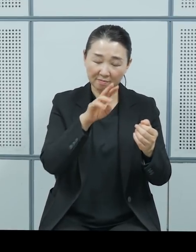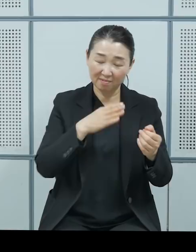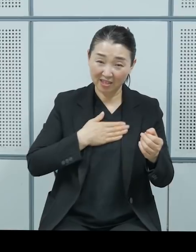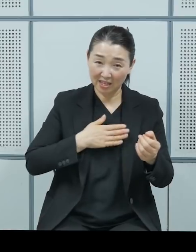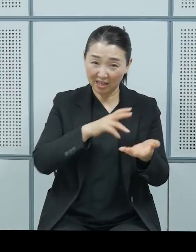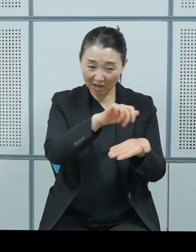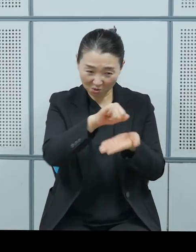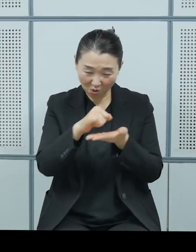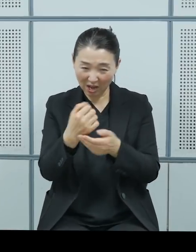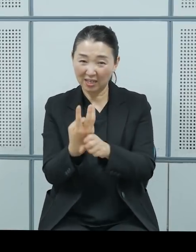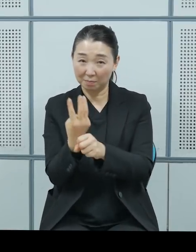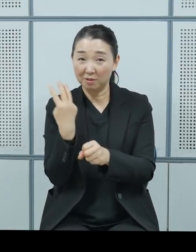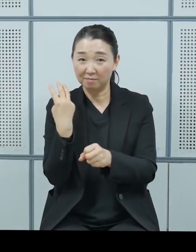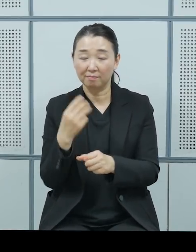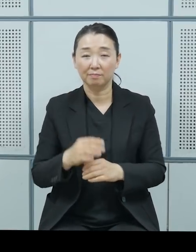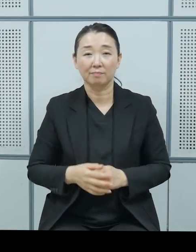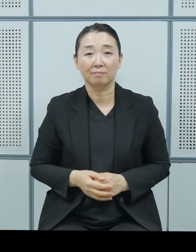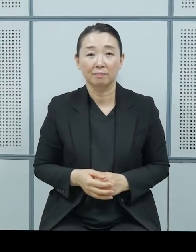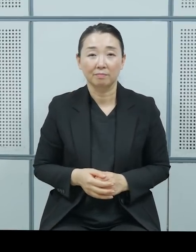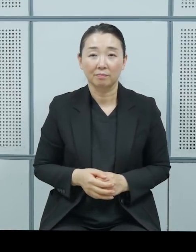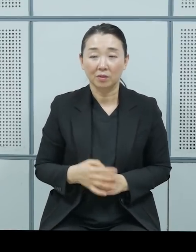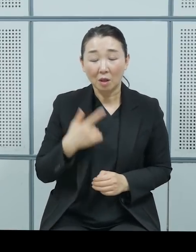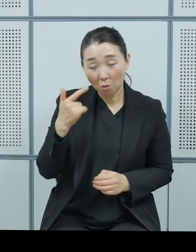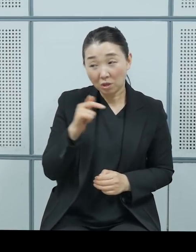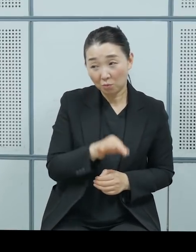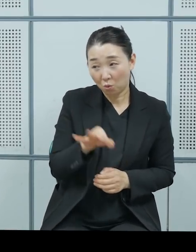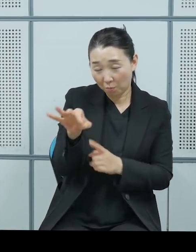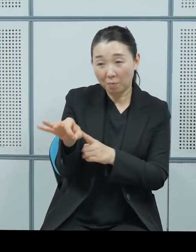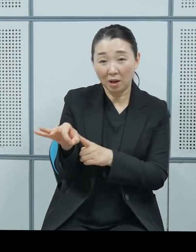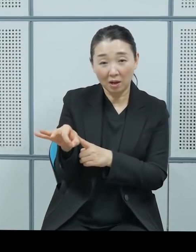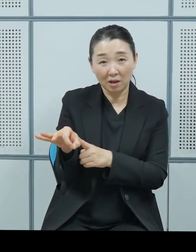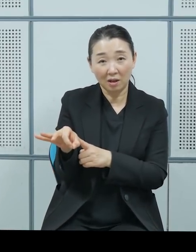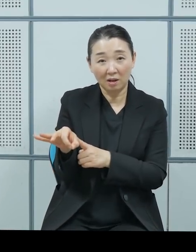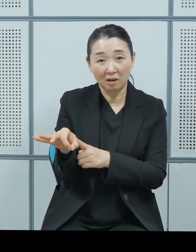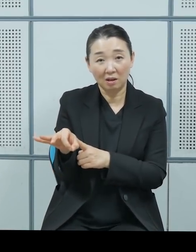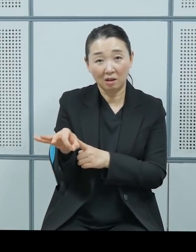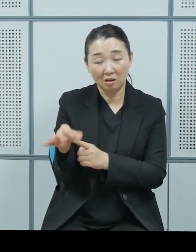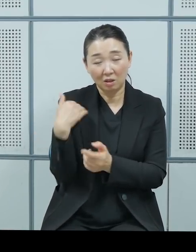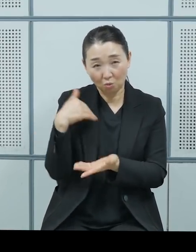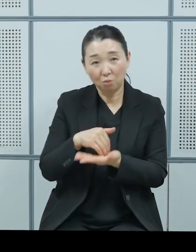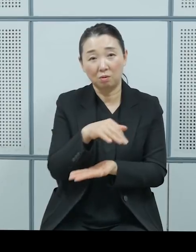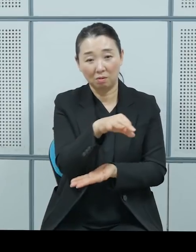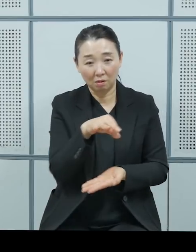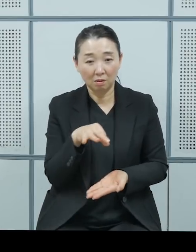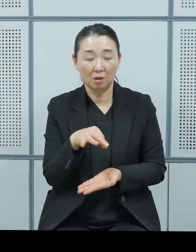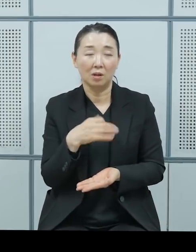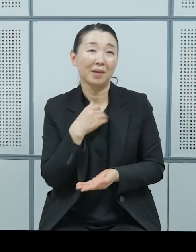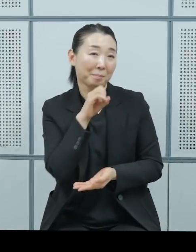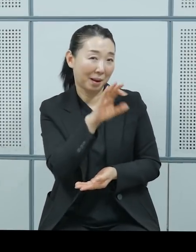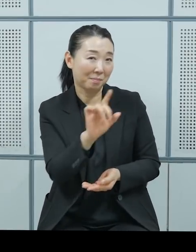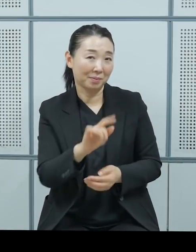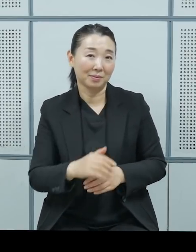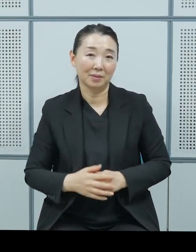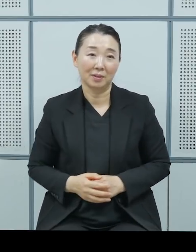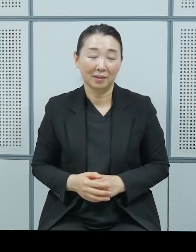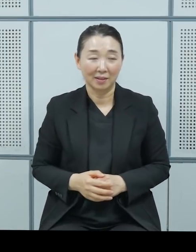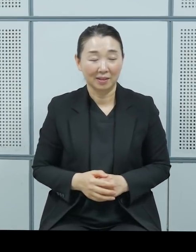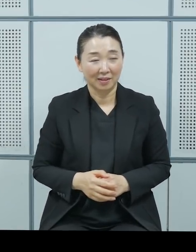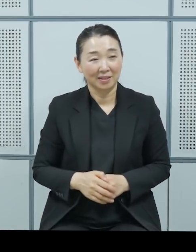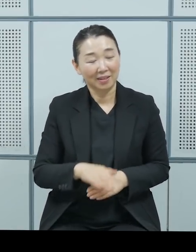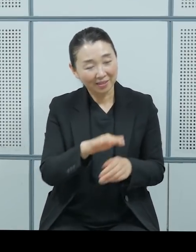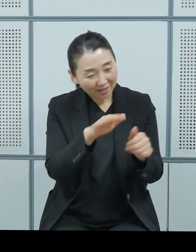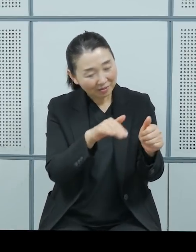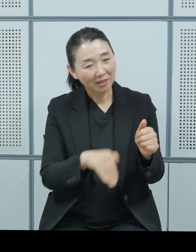왔어요. 한 3년 전에. 네. 그래서 이건 목사님 돈입니다. 이렇게 돌려주시는 거예요. 그래서 네. 제가 이렇게 말했어요.